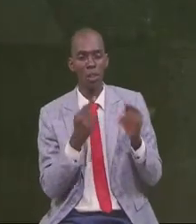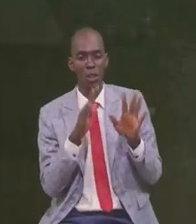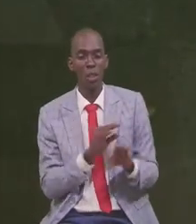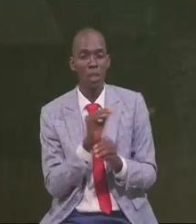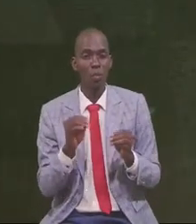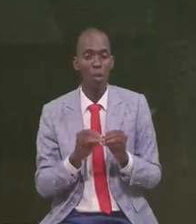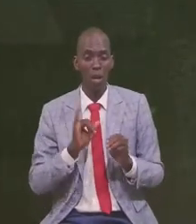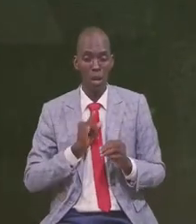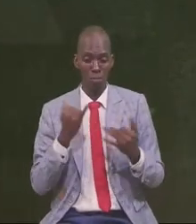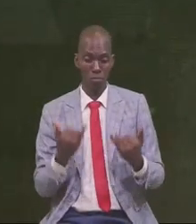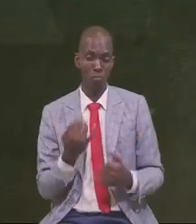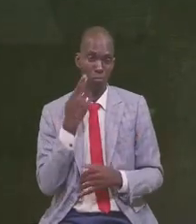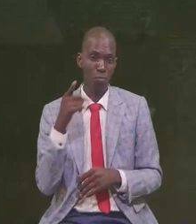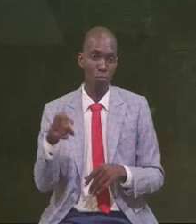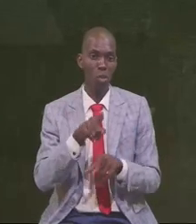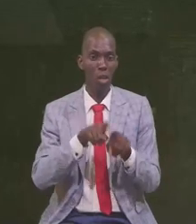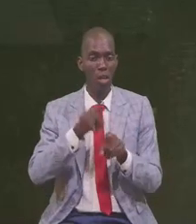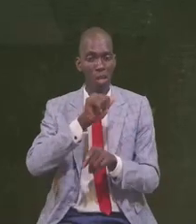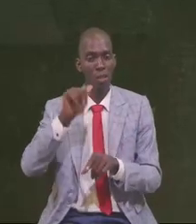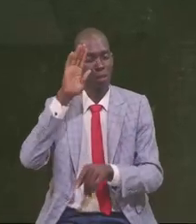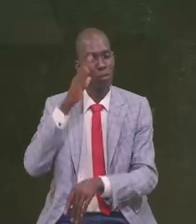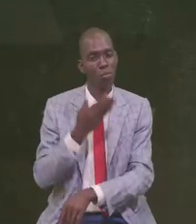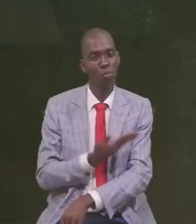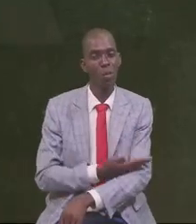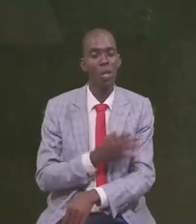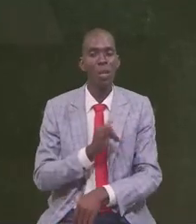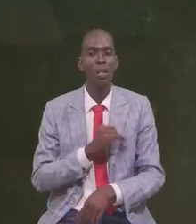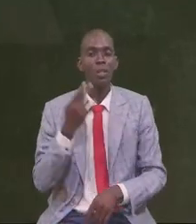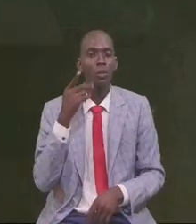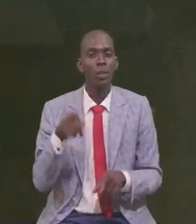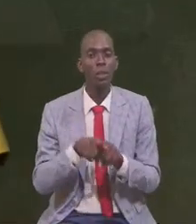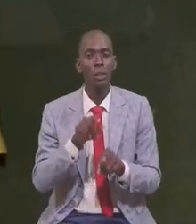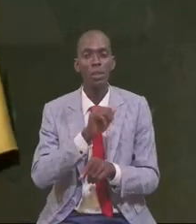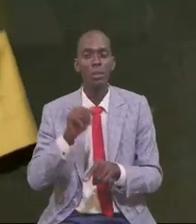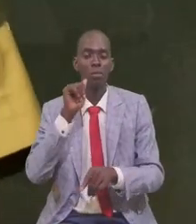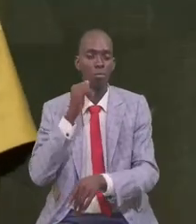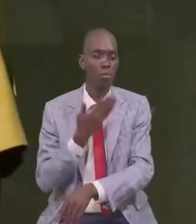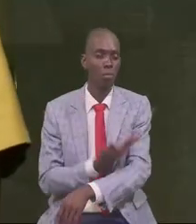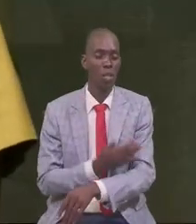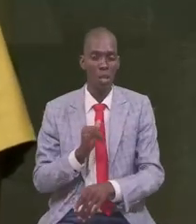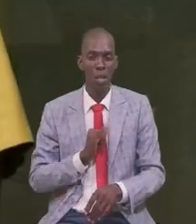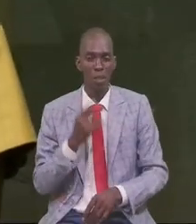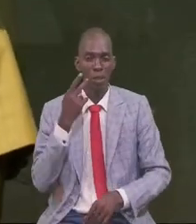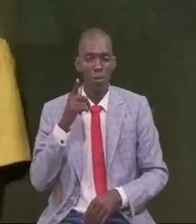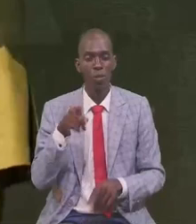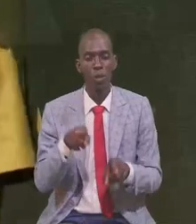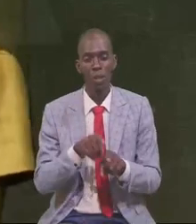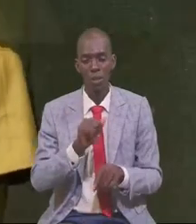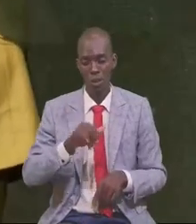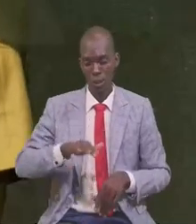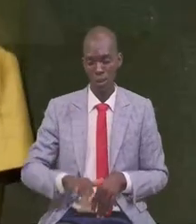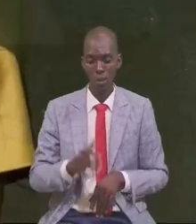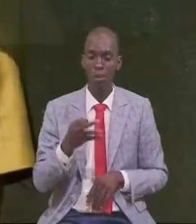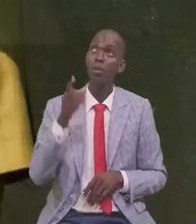fils. Je te regarde maintenant comme une fille. Je te considère maintenant comme un enfant de Dieu.